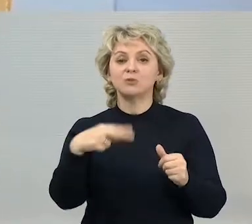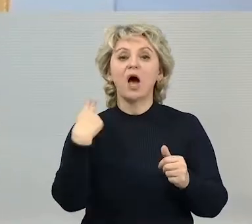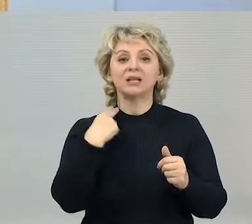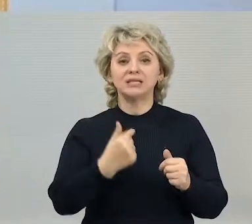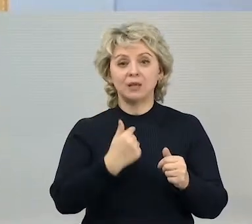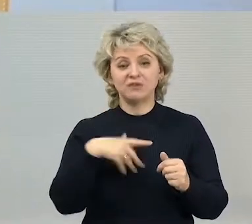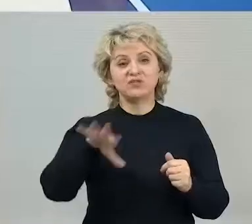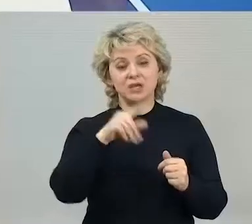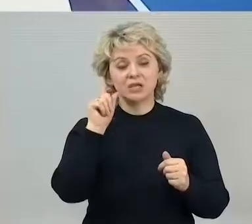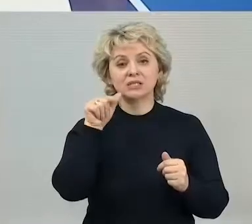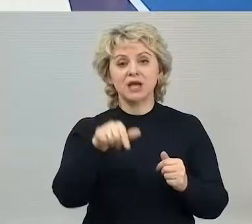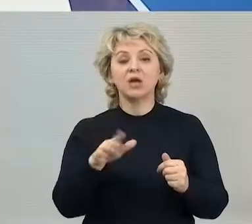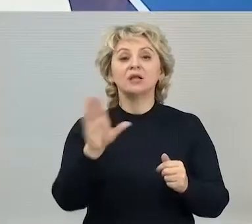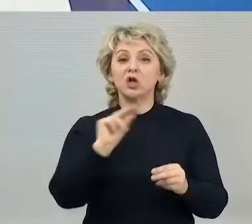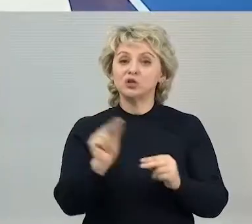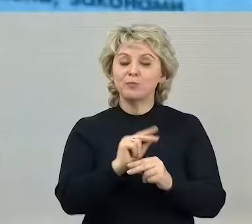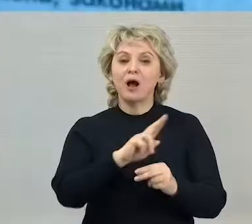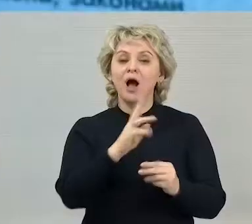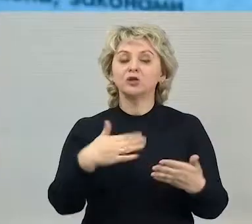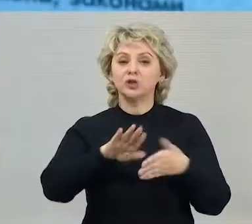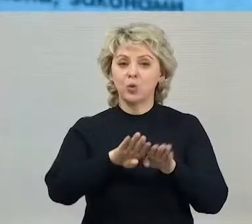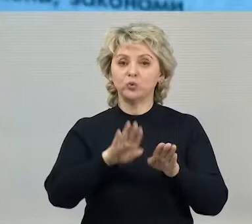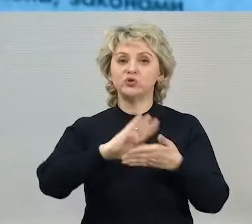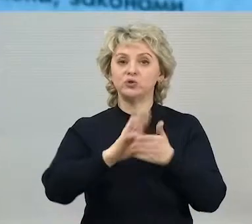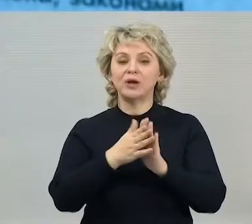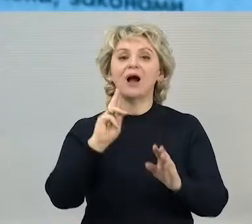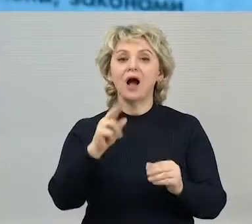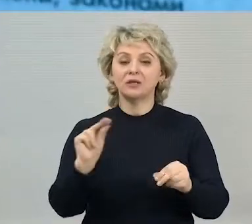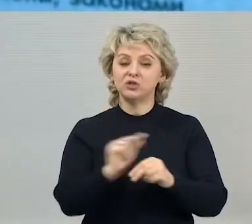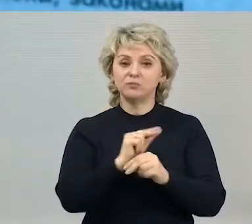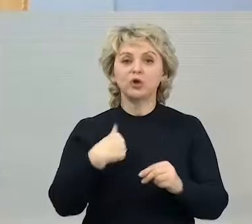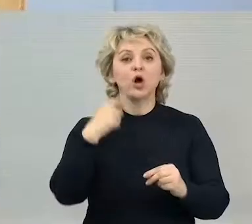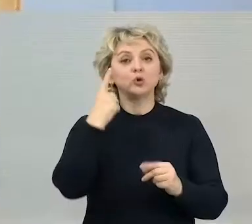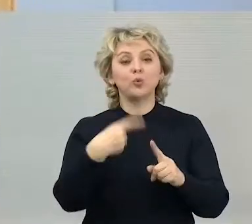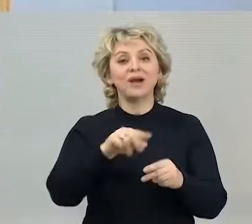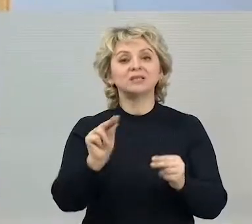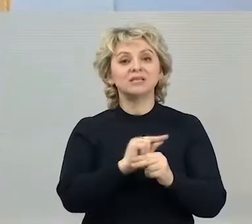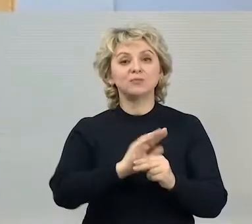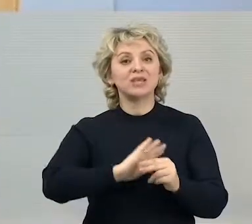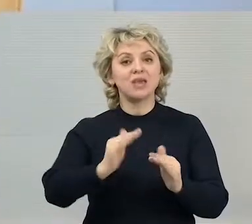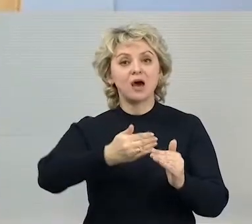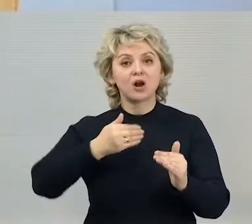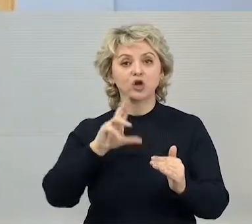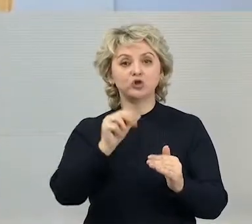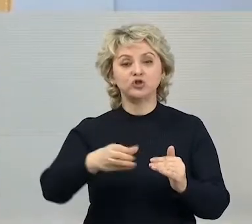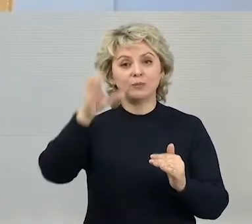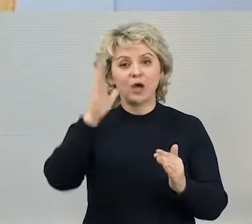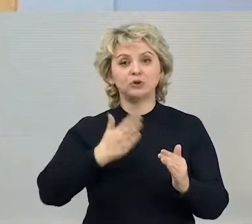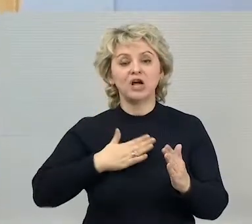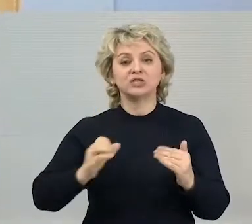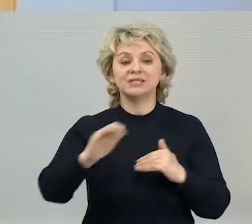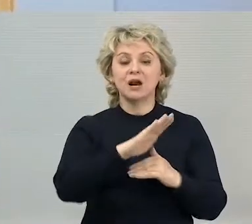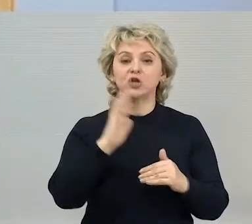английском, это все знают. Как это исправить, скажите, вот такую ситуацию? Как исправить? Я думаю, это исправится не раньше, чем наука в нашей